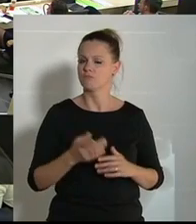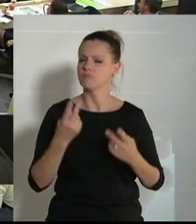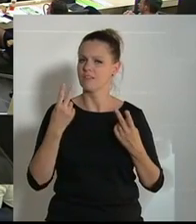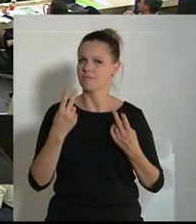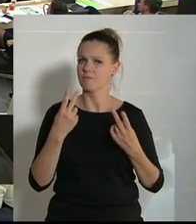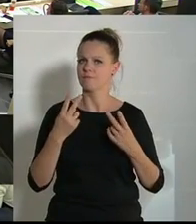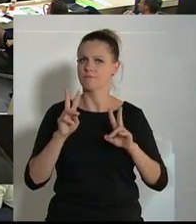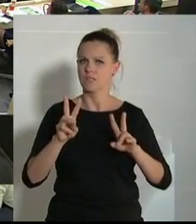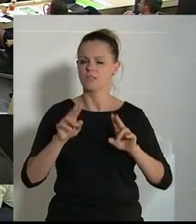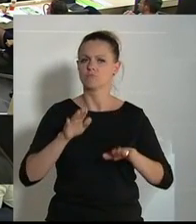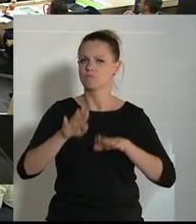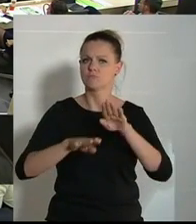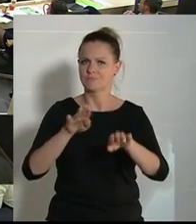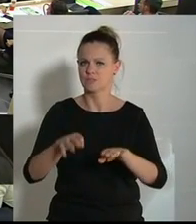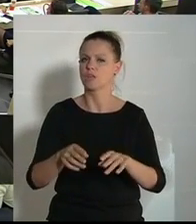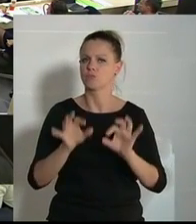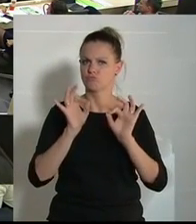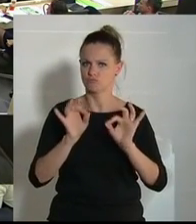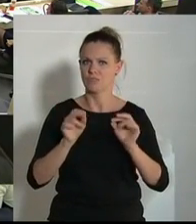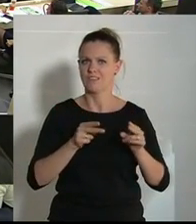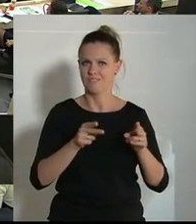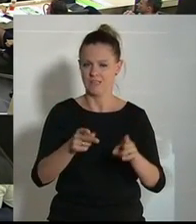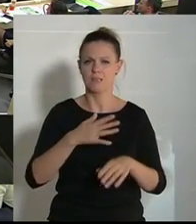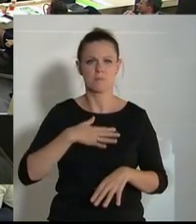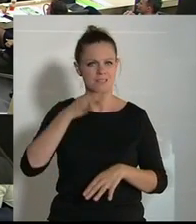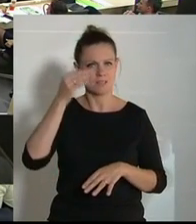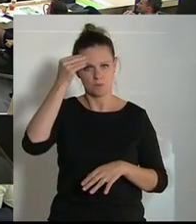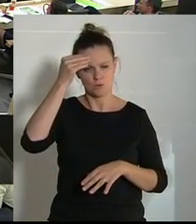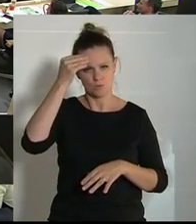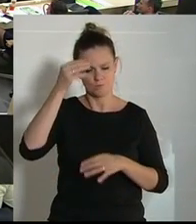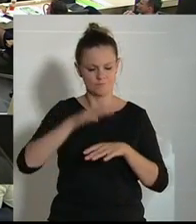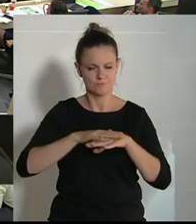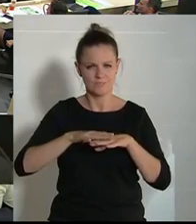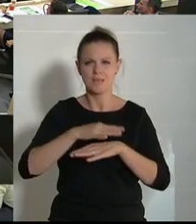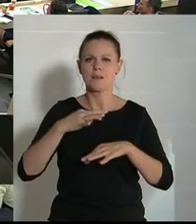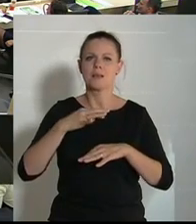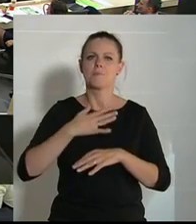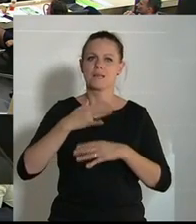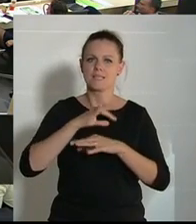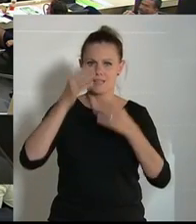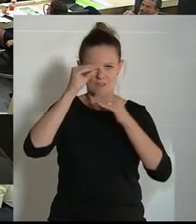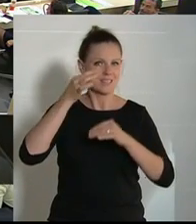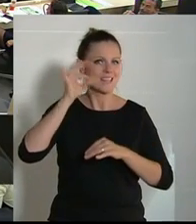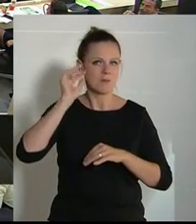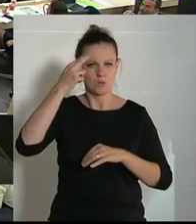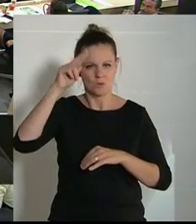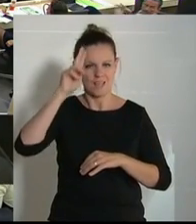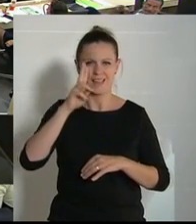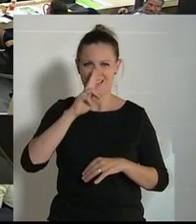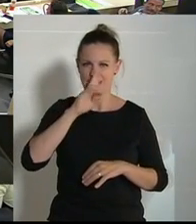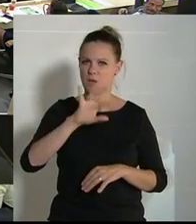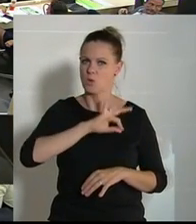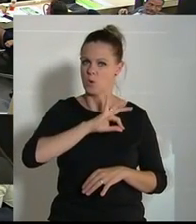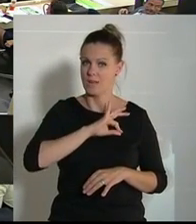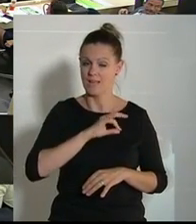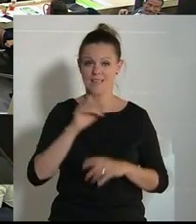in die richtige Richtung. Ja, meine sehr verehrten Damen und Herren, geschätzte Kolleginnen und Kollegen, wir werden den